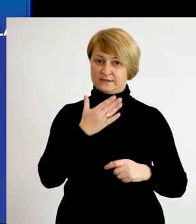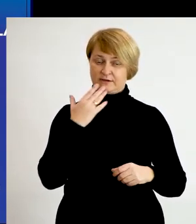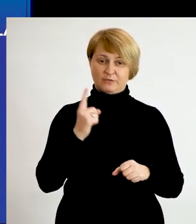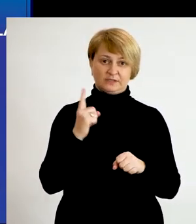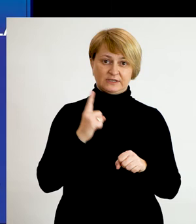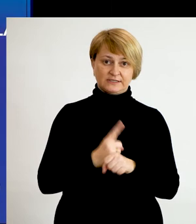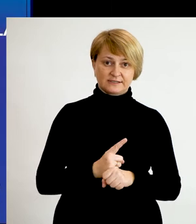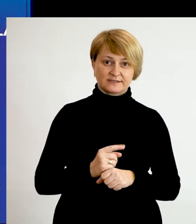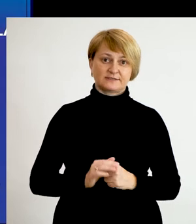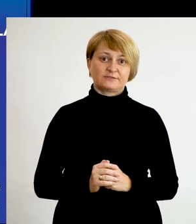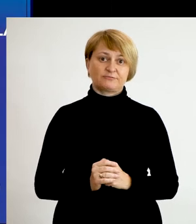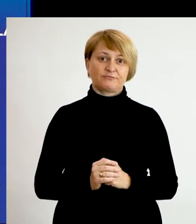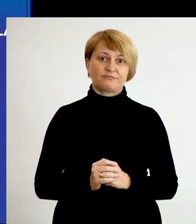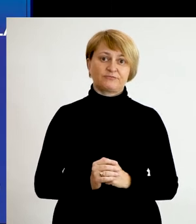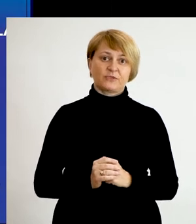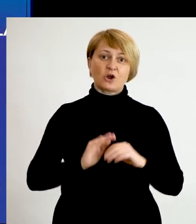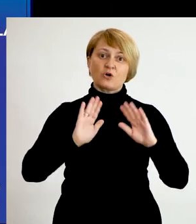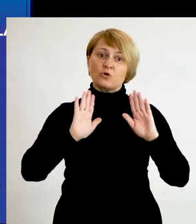rozwiązania.